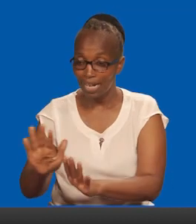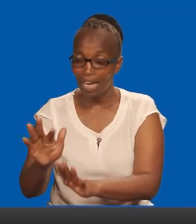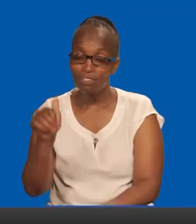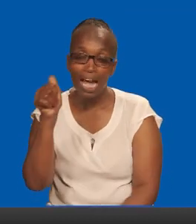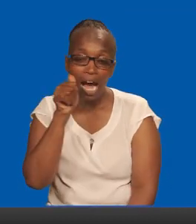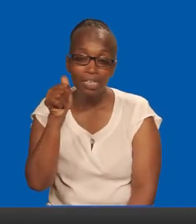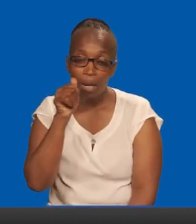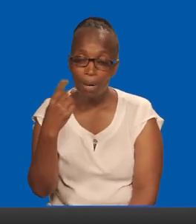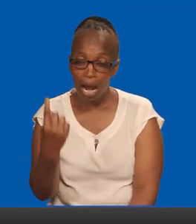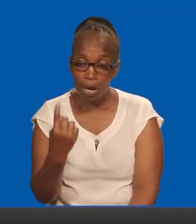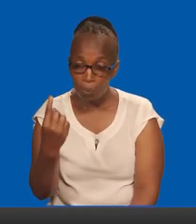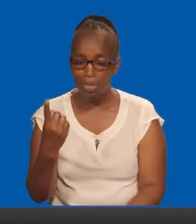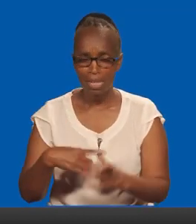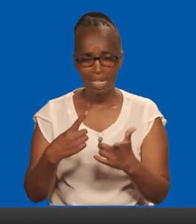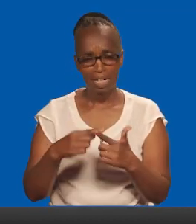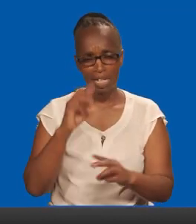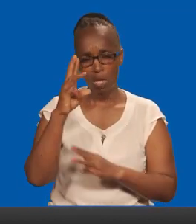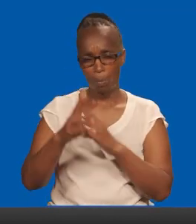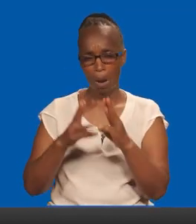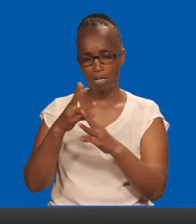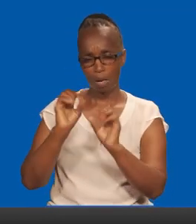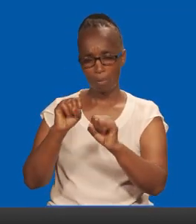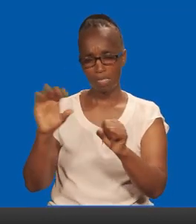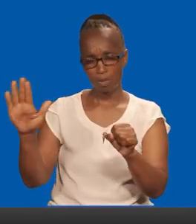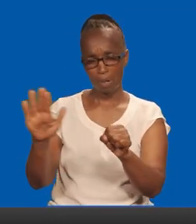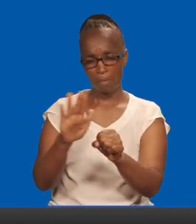pekee yake ulimwengu ungejaa